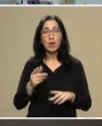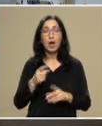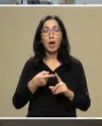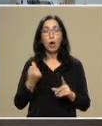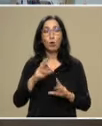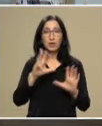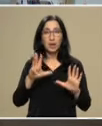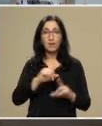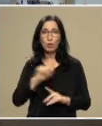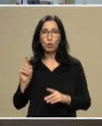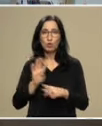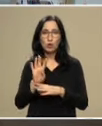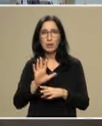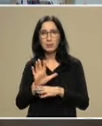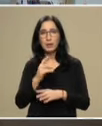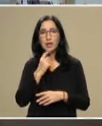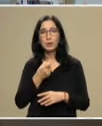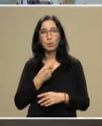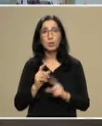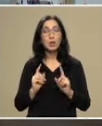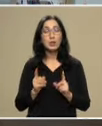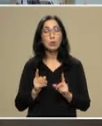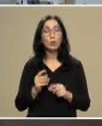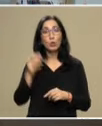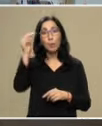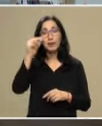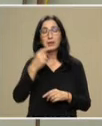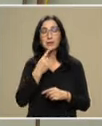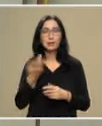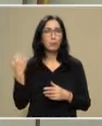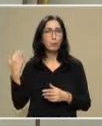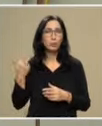до 14-15 години, за които български език